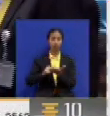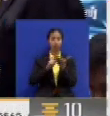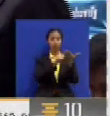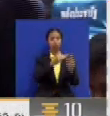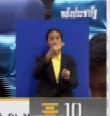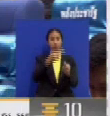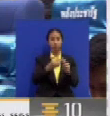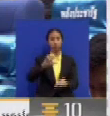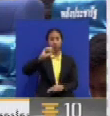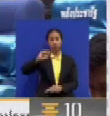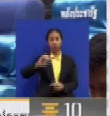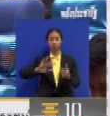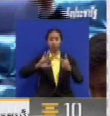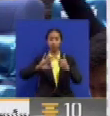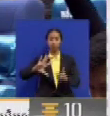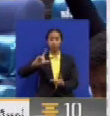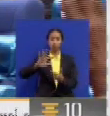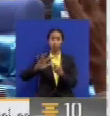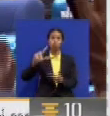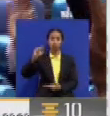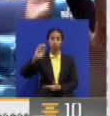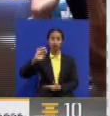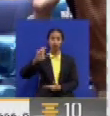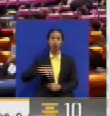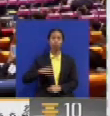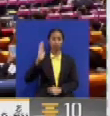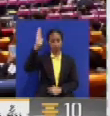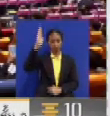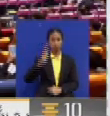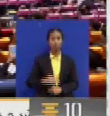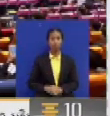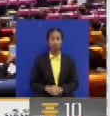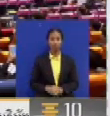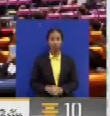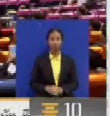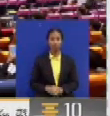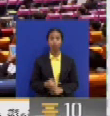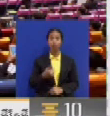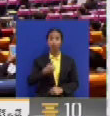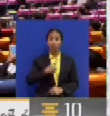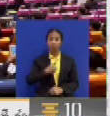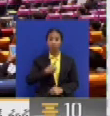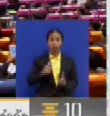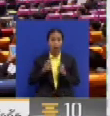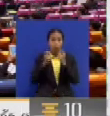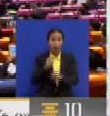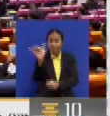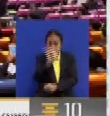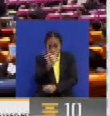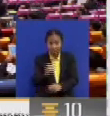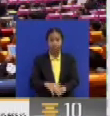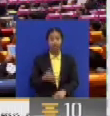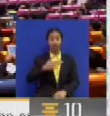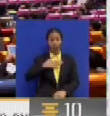ค่ะแล้วลองเอาเสียงจากที่สภาขึ้นมาสักนิดนึงดีไหมคะว่าเขาจะลำดับขั้นตอนต่อไปเนี่ยจะเป็นขั้นตอน